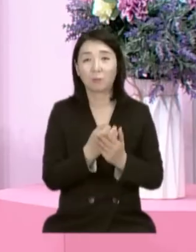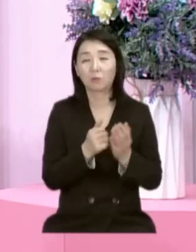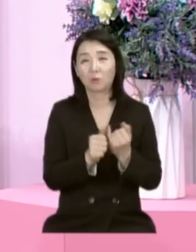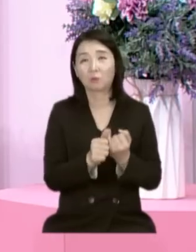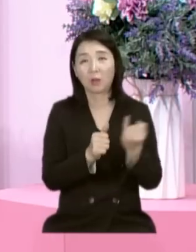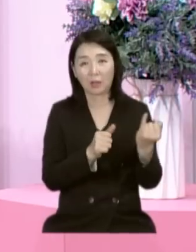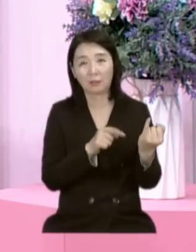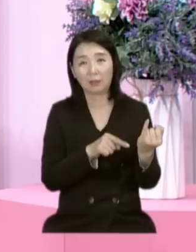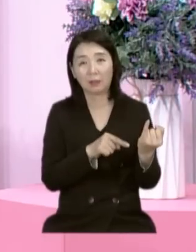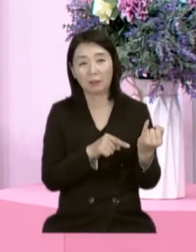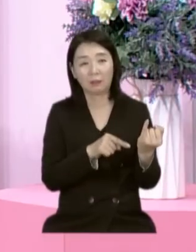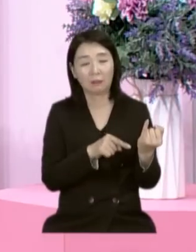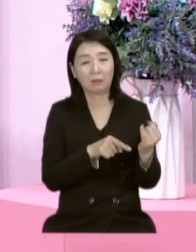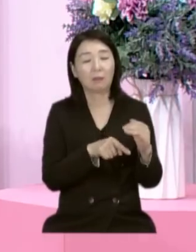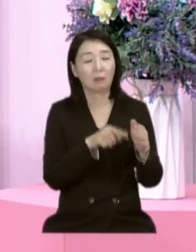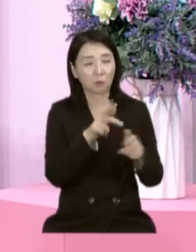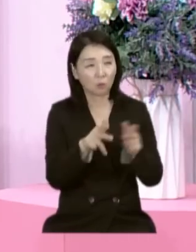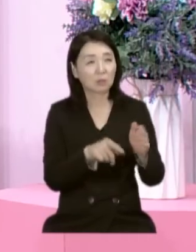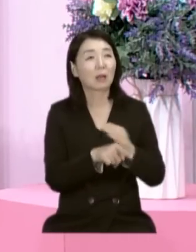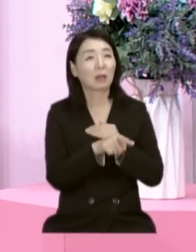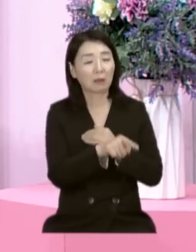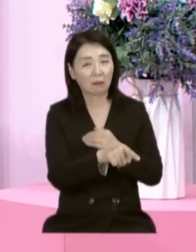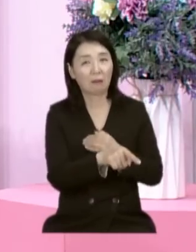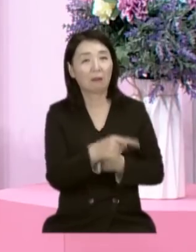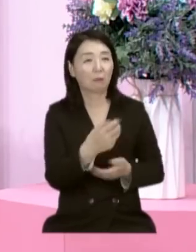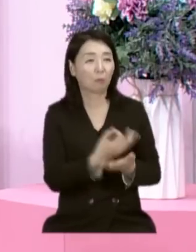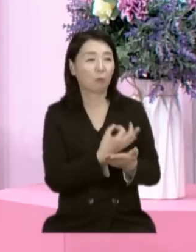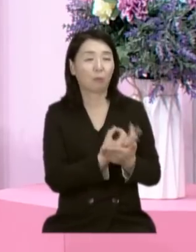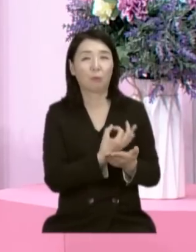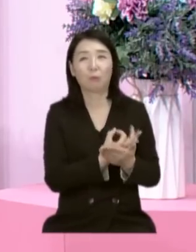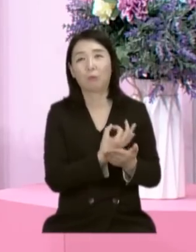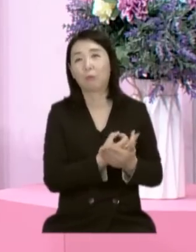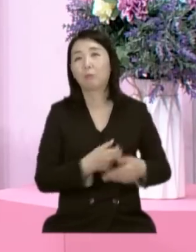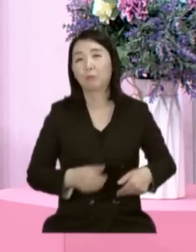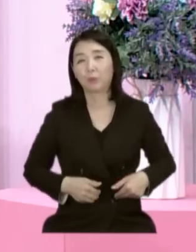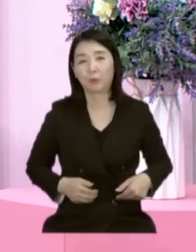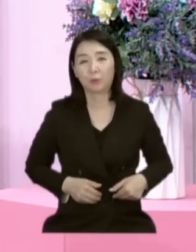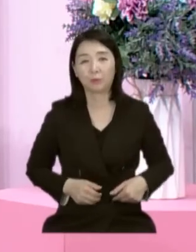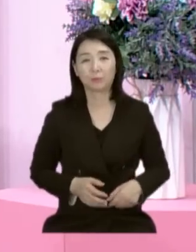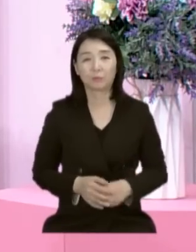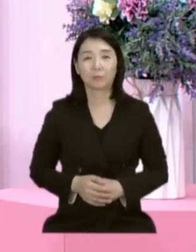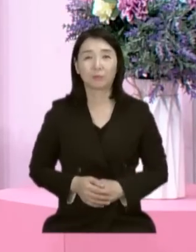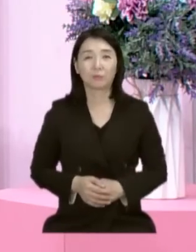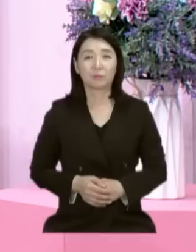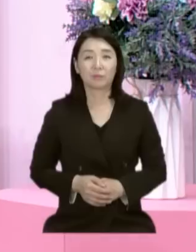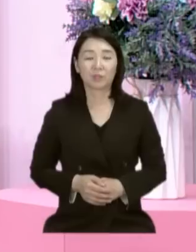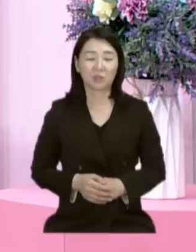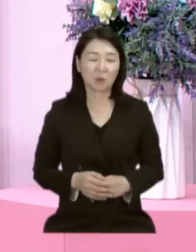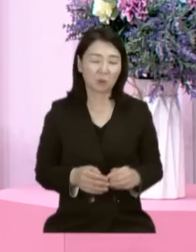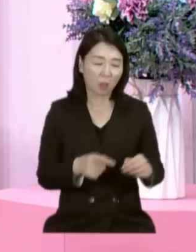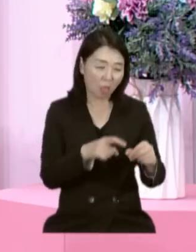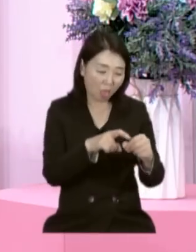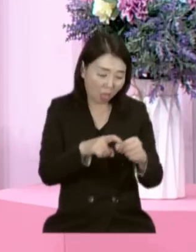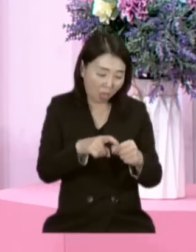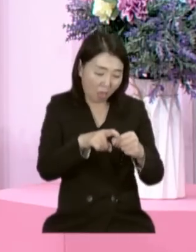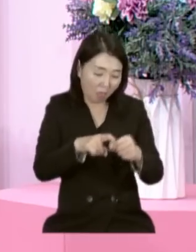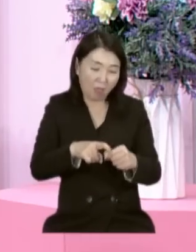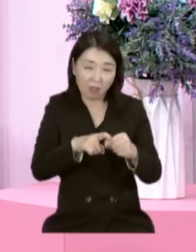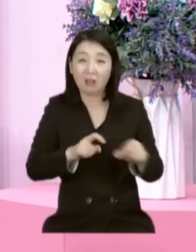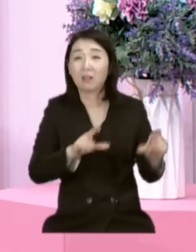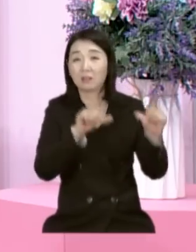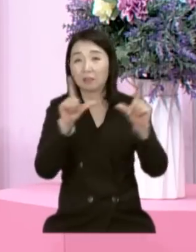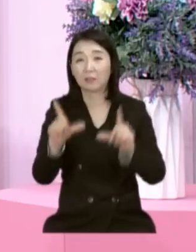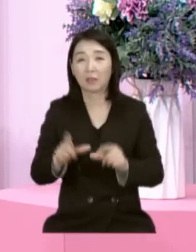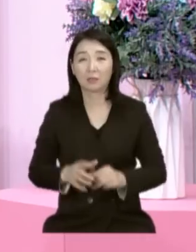아내가 또 이렇게 공장에 나가서 이렇게 생활비를 또 벌어와야 되는 근근히 살아가는 그런